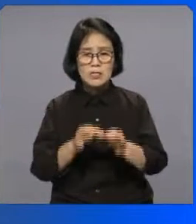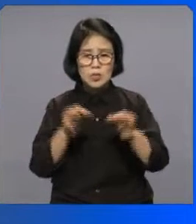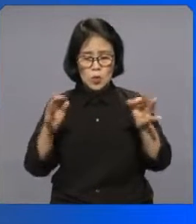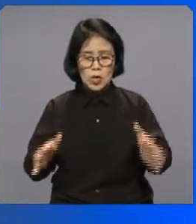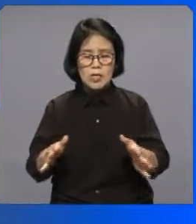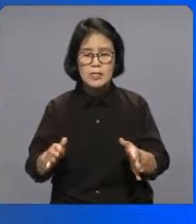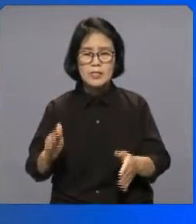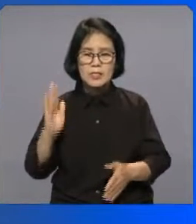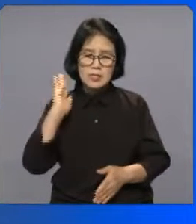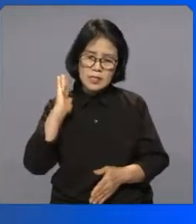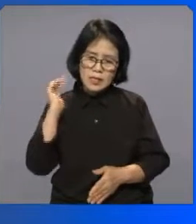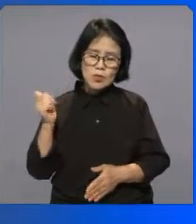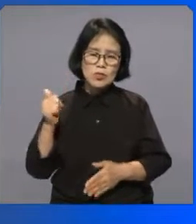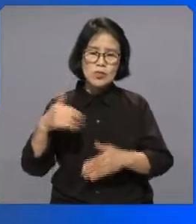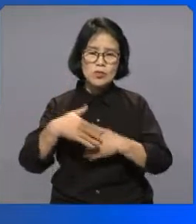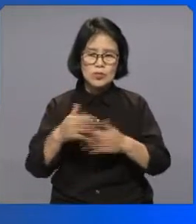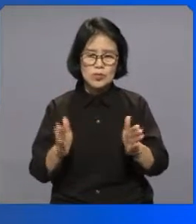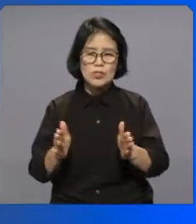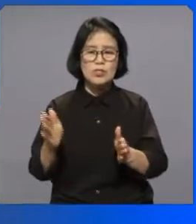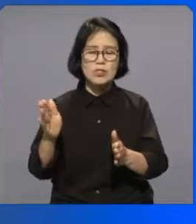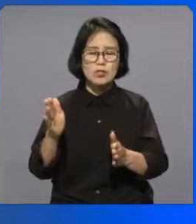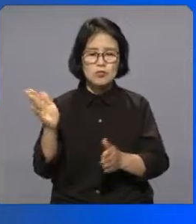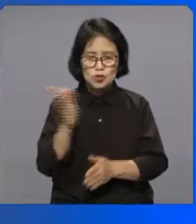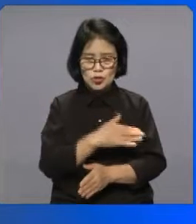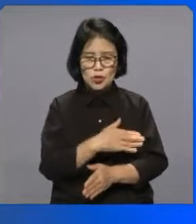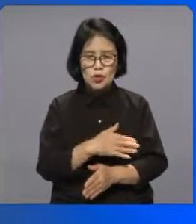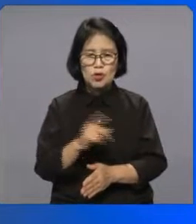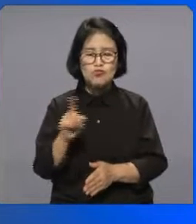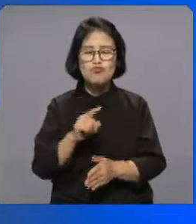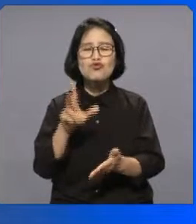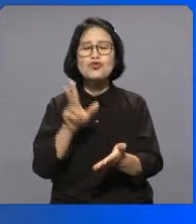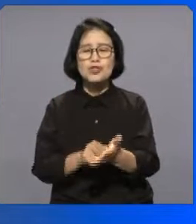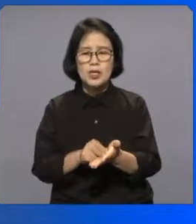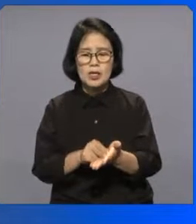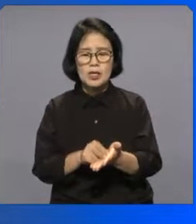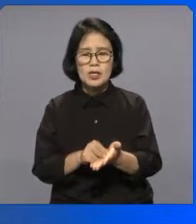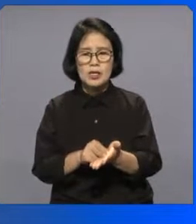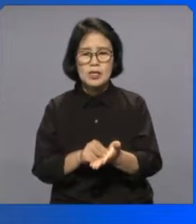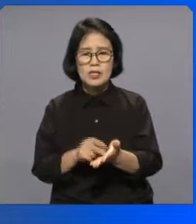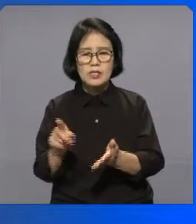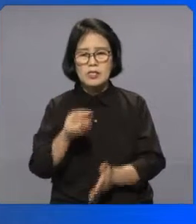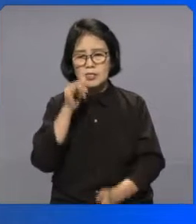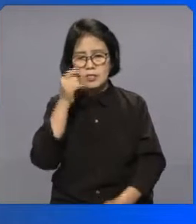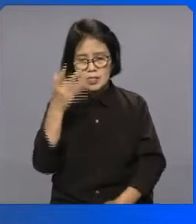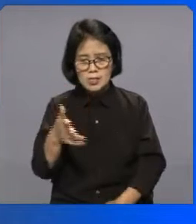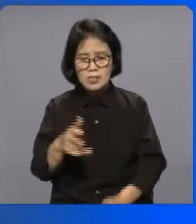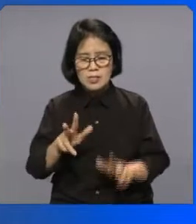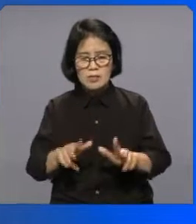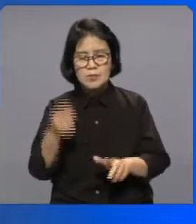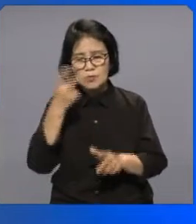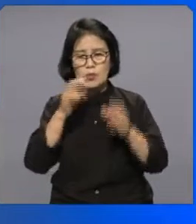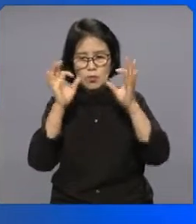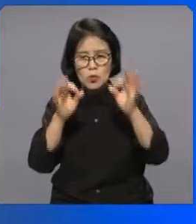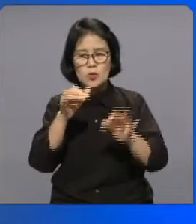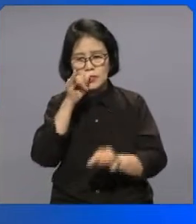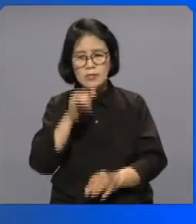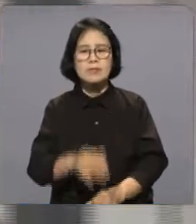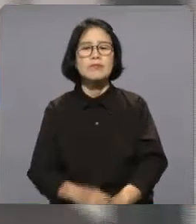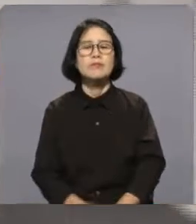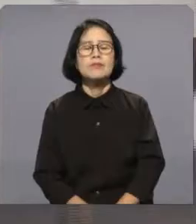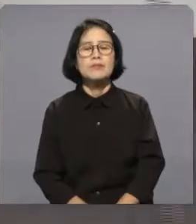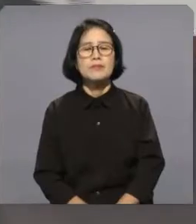그동안에 우리 대통령실부터 어디에 문제가 있었는지 지금 짚어보고